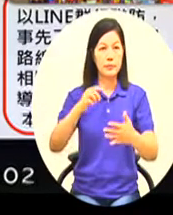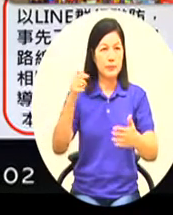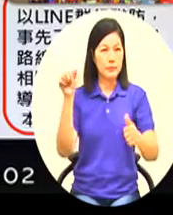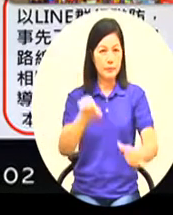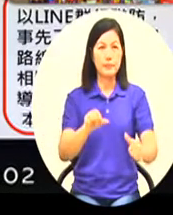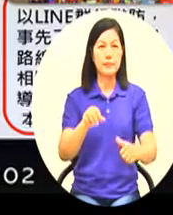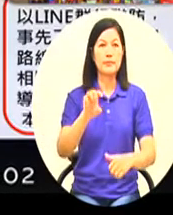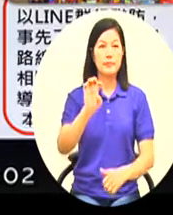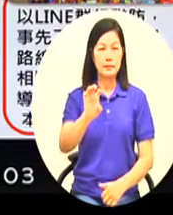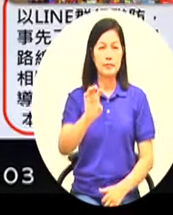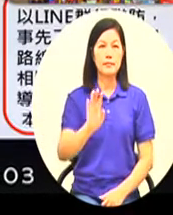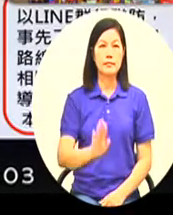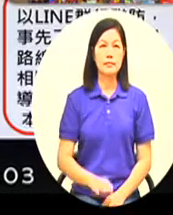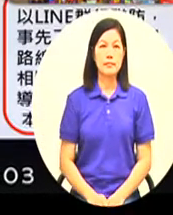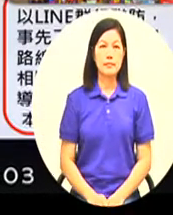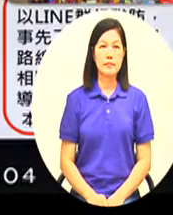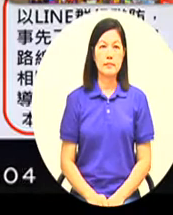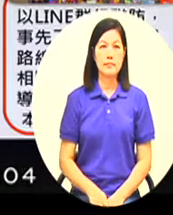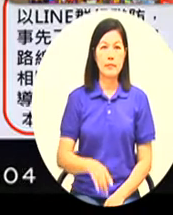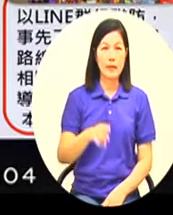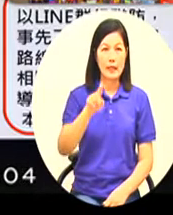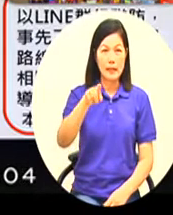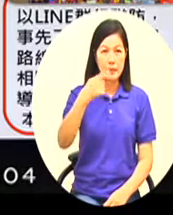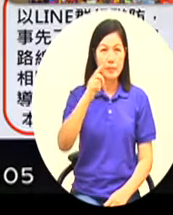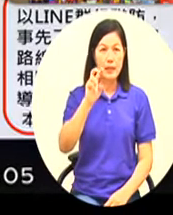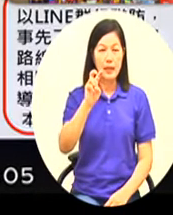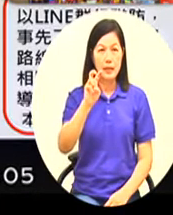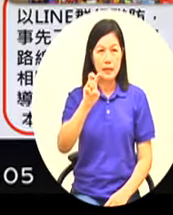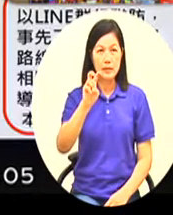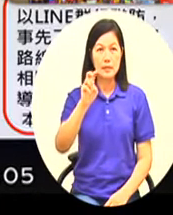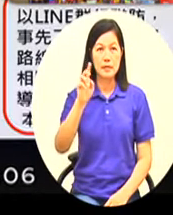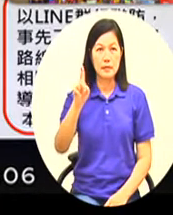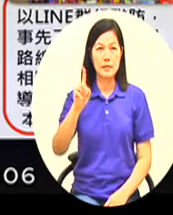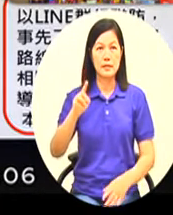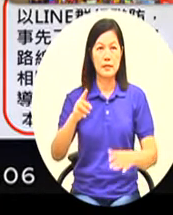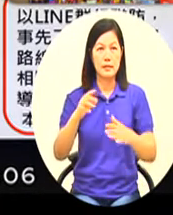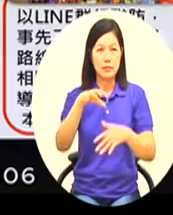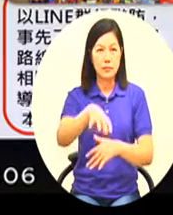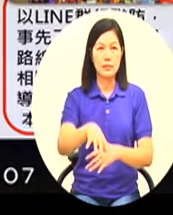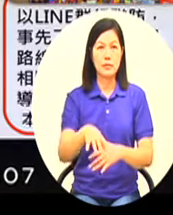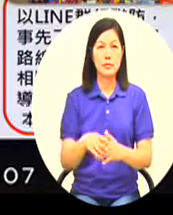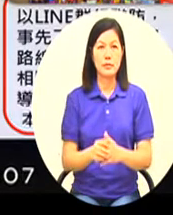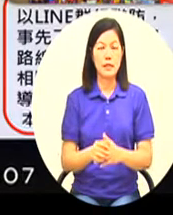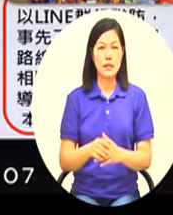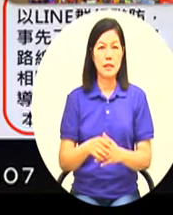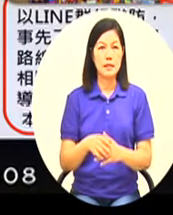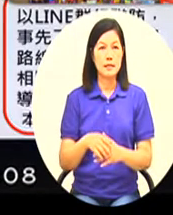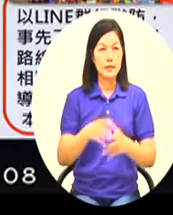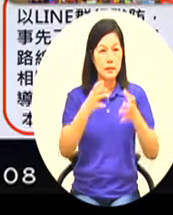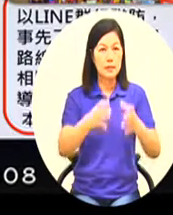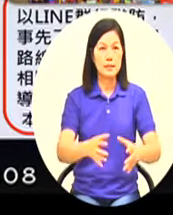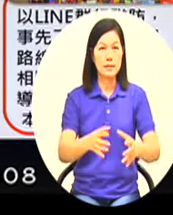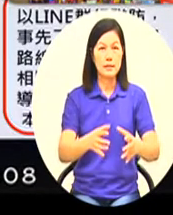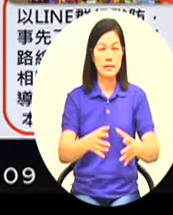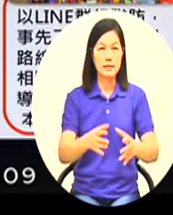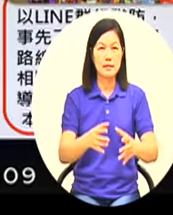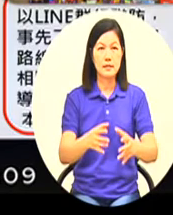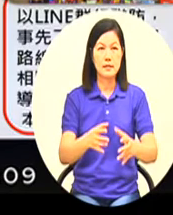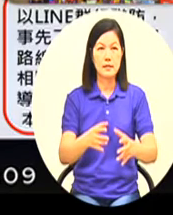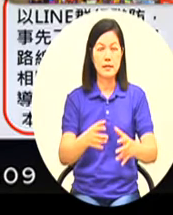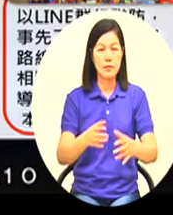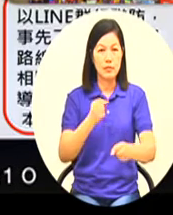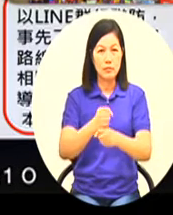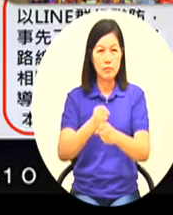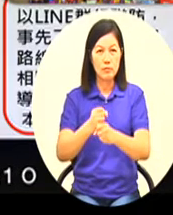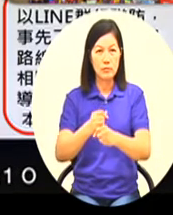年针对121家燃气热水器登记营业者及承装业场所查查